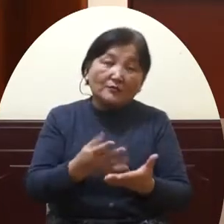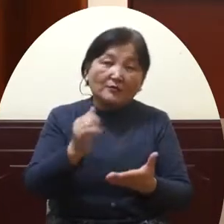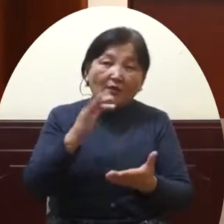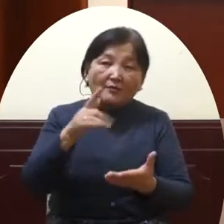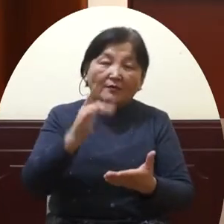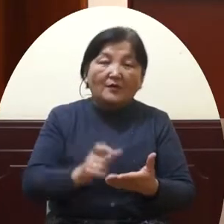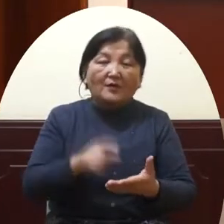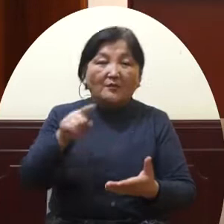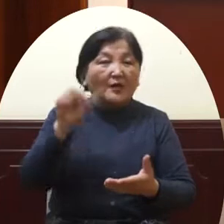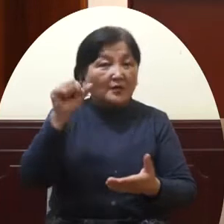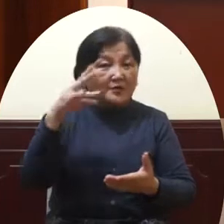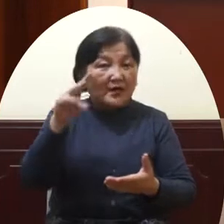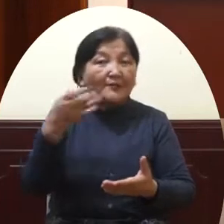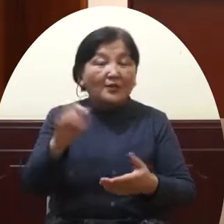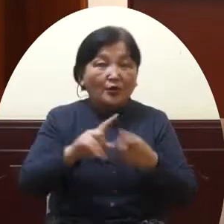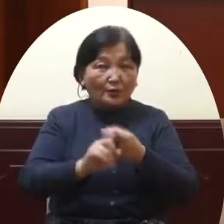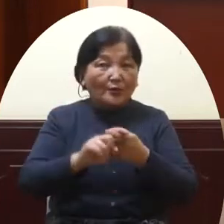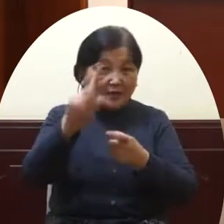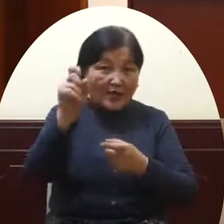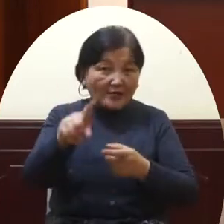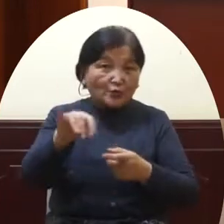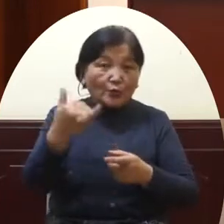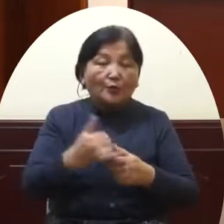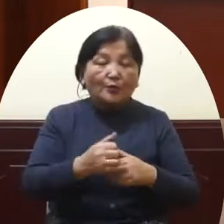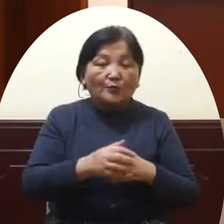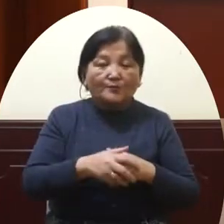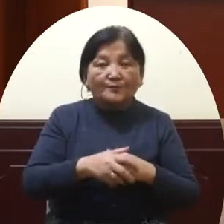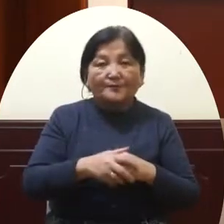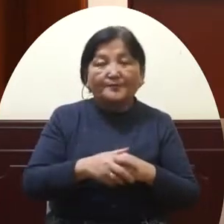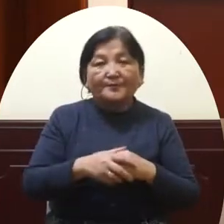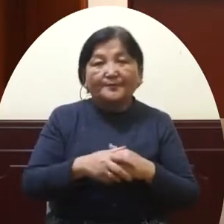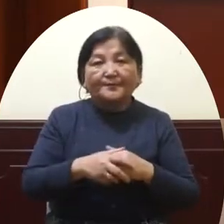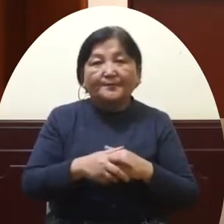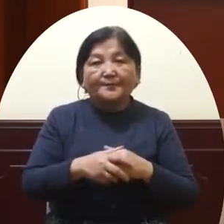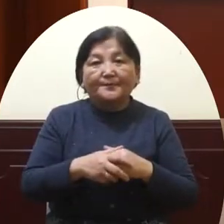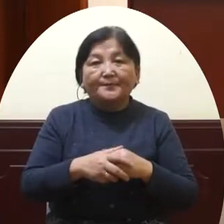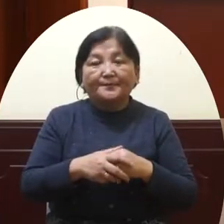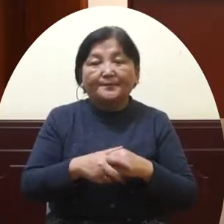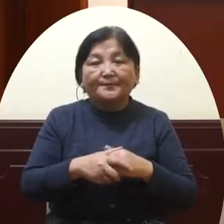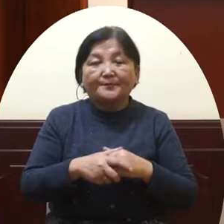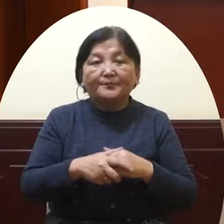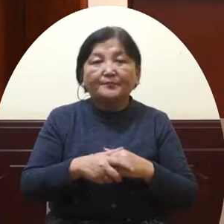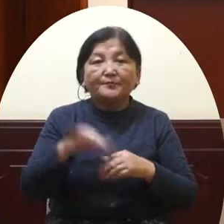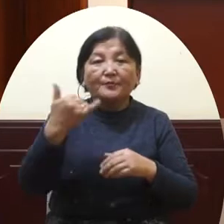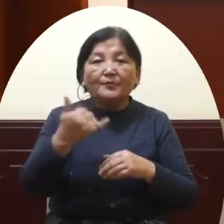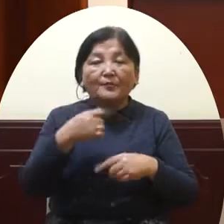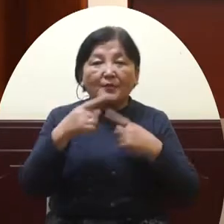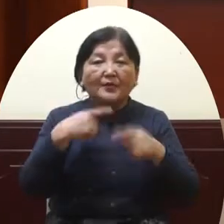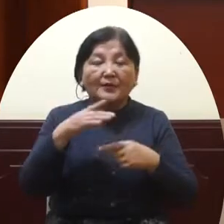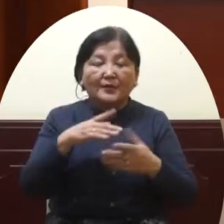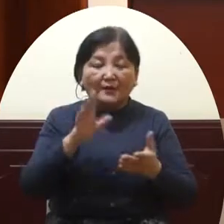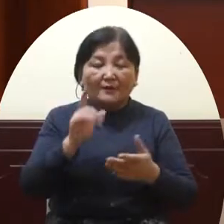сүлийнх нь ардсан намтай холбоотой асуулт байсан уу? Тийм. Ардсан намын нэг зүйл дээр тодорхой юм яриад яваад байгаа хгүй. Түндэр бас та яг ямар